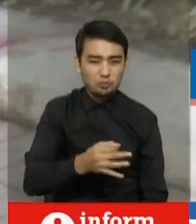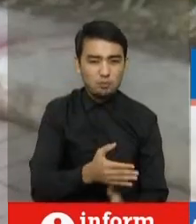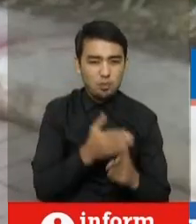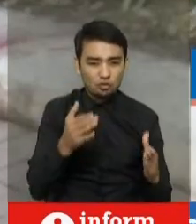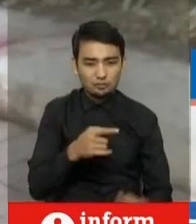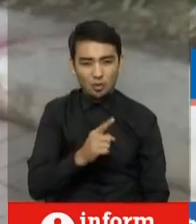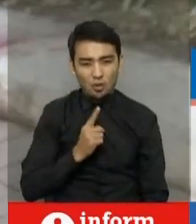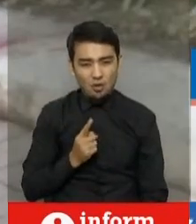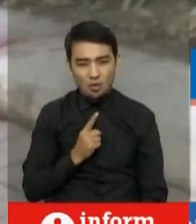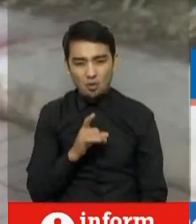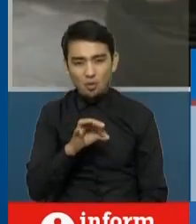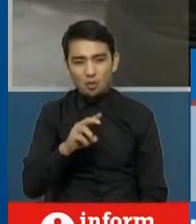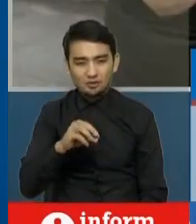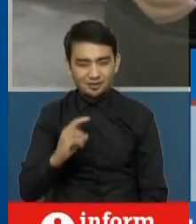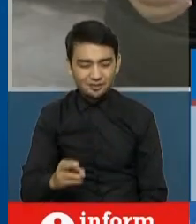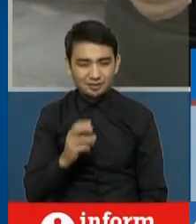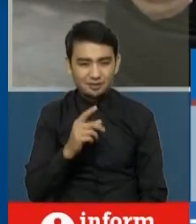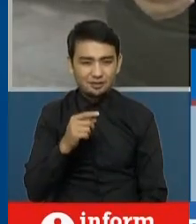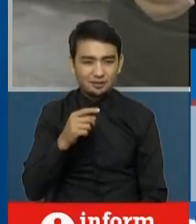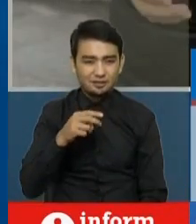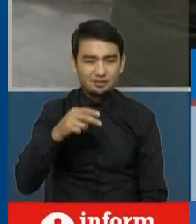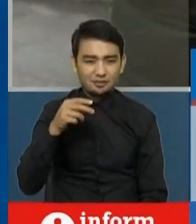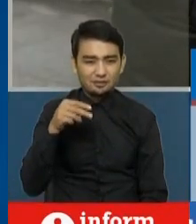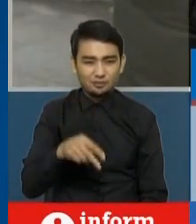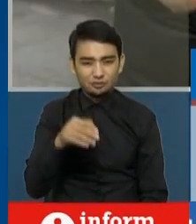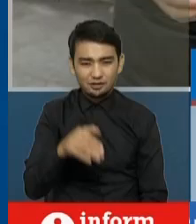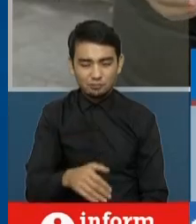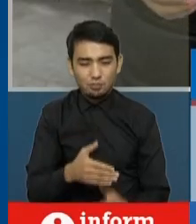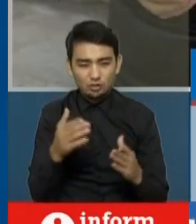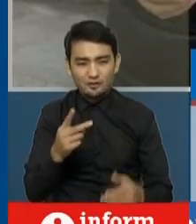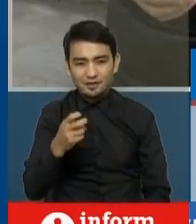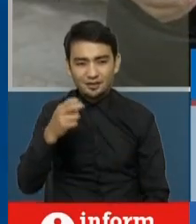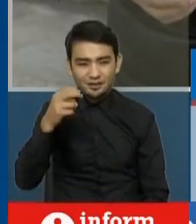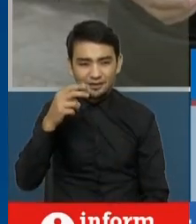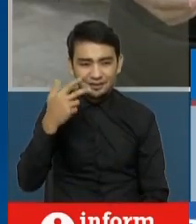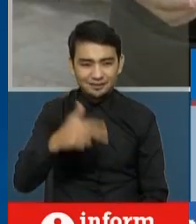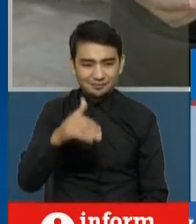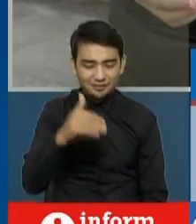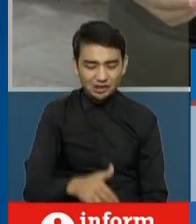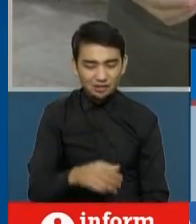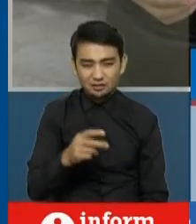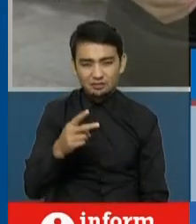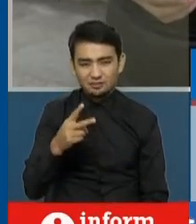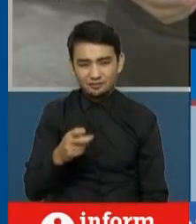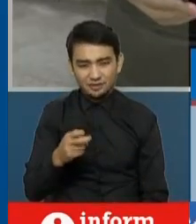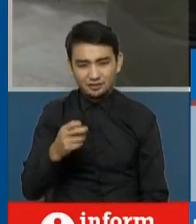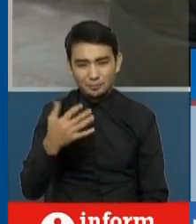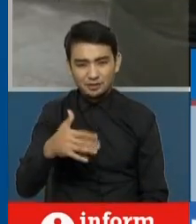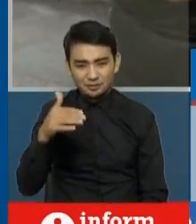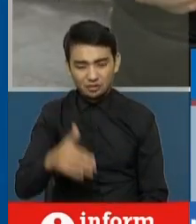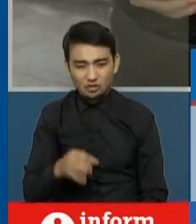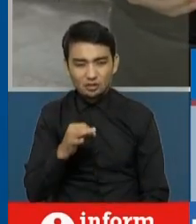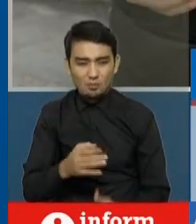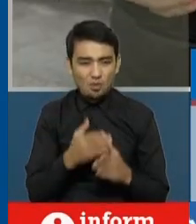там свыше 250 тысяч, а потенциальных невест почти 230 тысяч. Аналогичная картина в Алматинской области. А вот